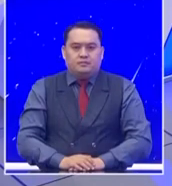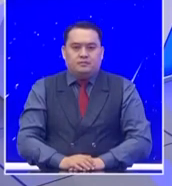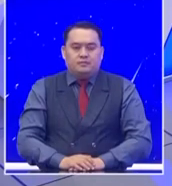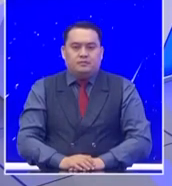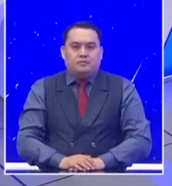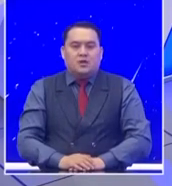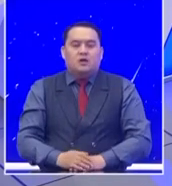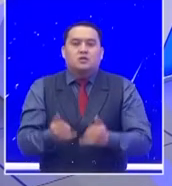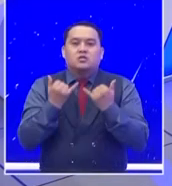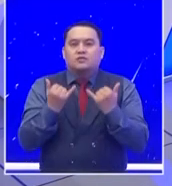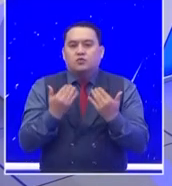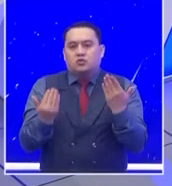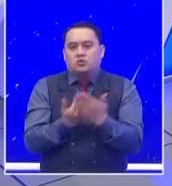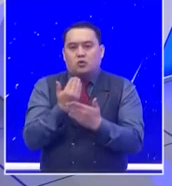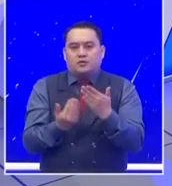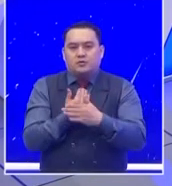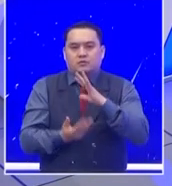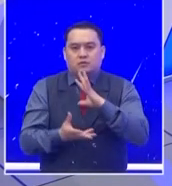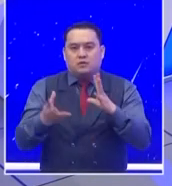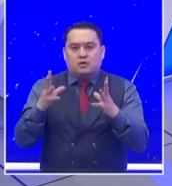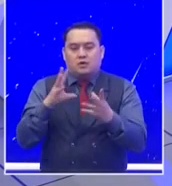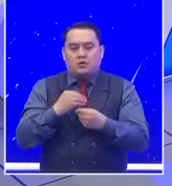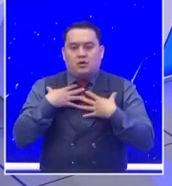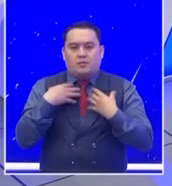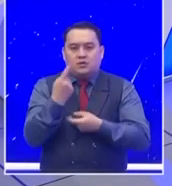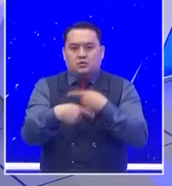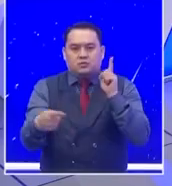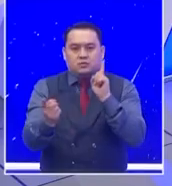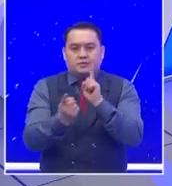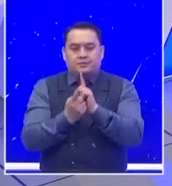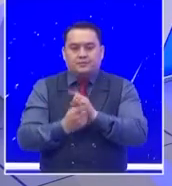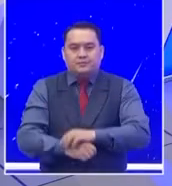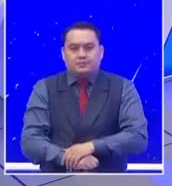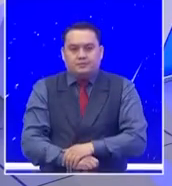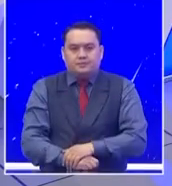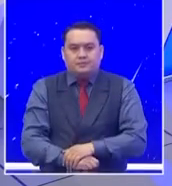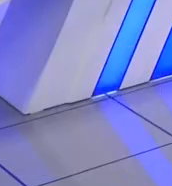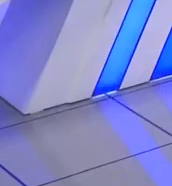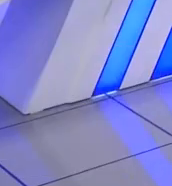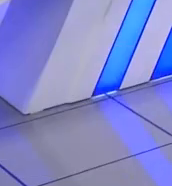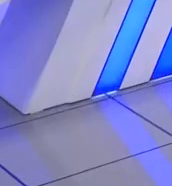такое оказалось информационных картина уходящего дня спасибо за внимание до свидания